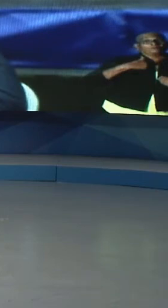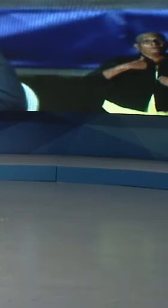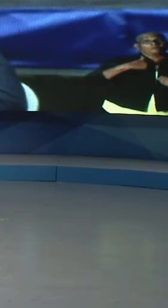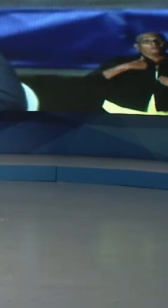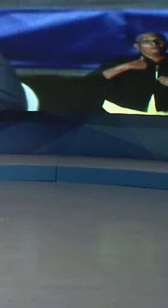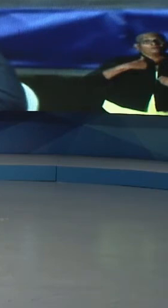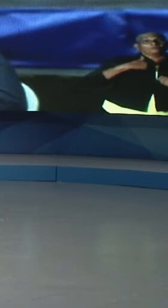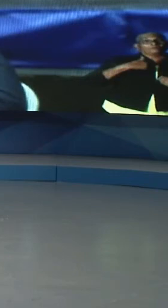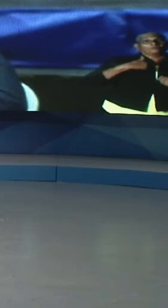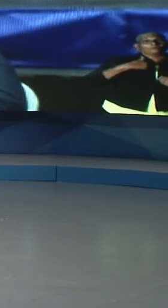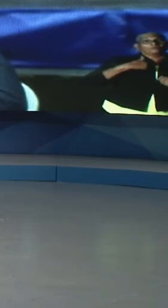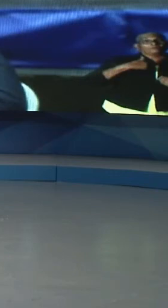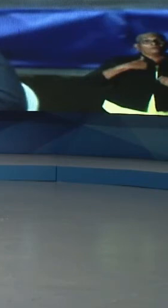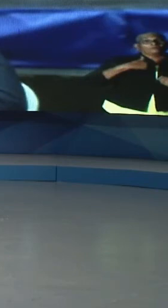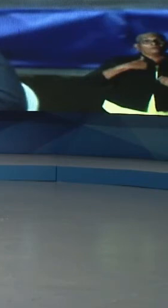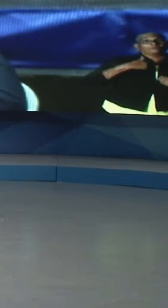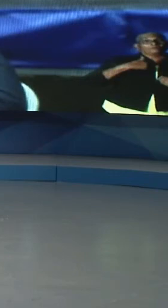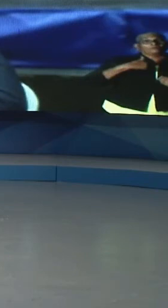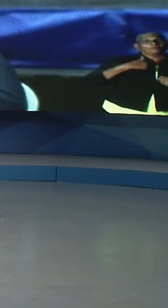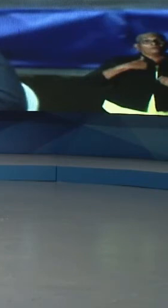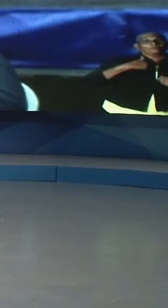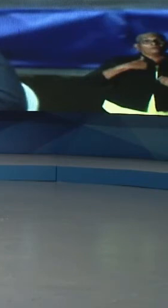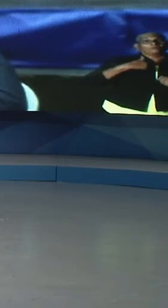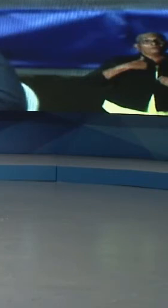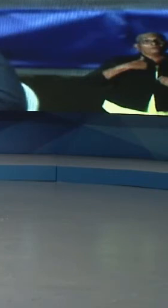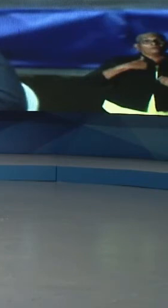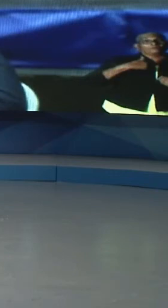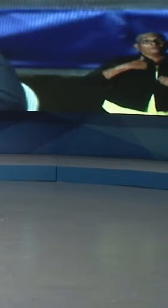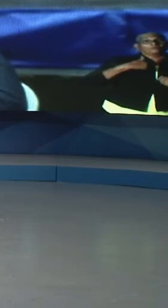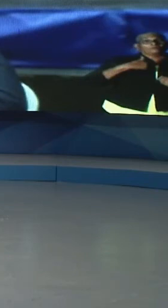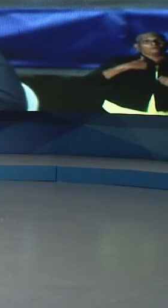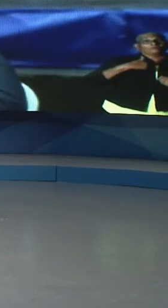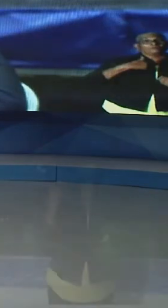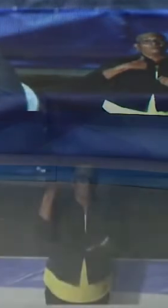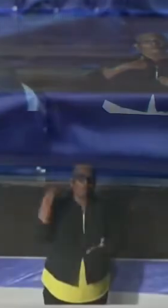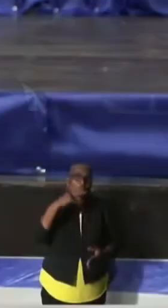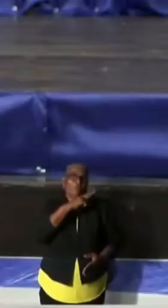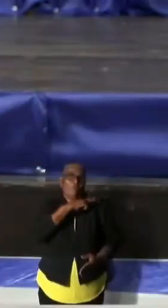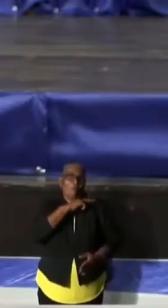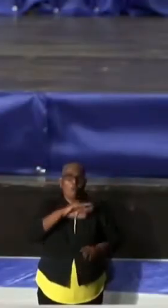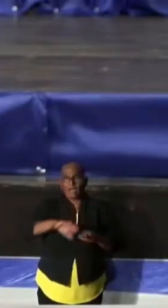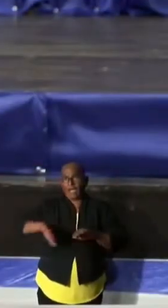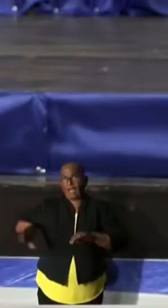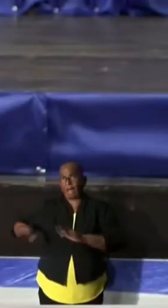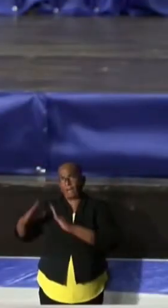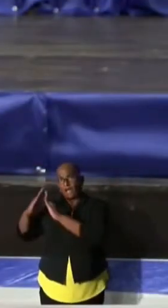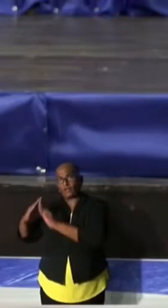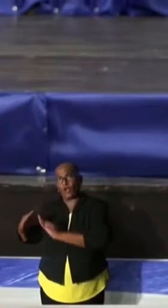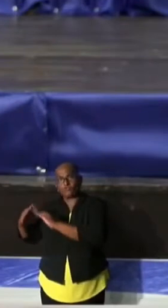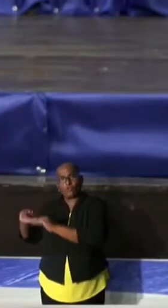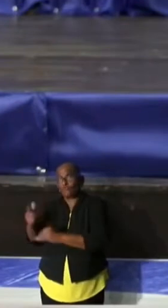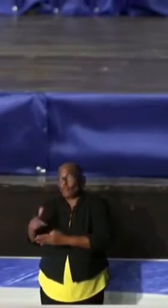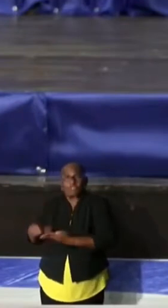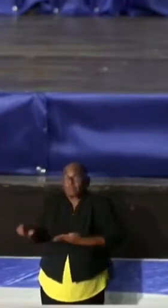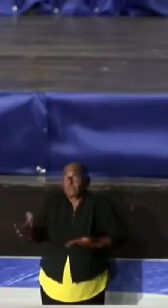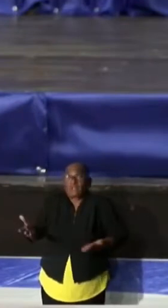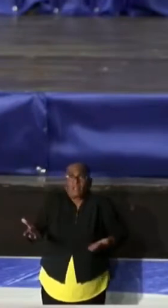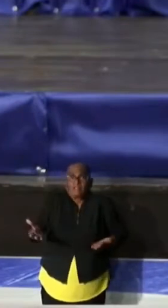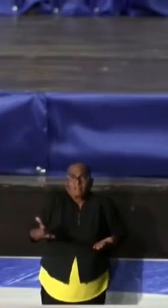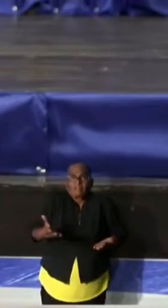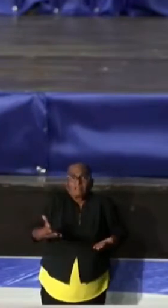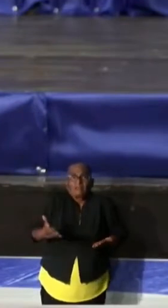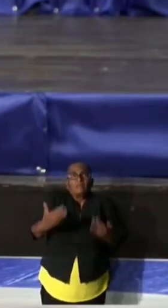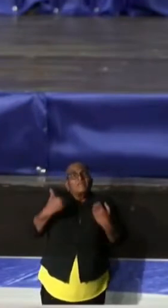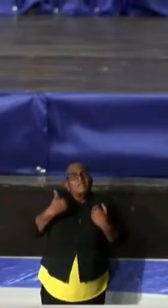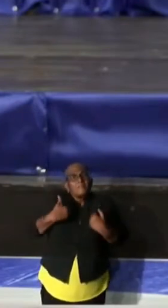deze gewijzigde maatregelen sinds de vorige week zijn doorgegeven. Wij hebben gezegd, de mensen wisten dat